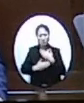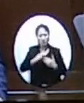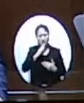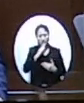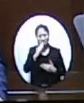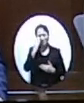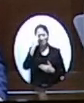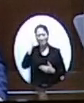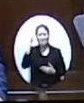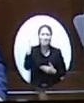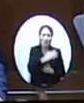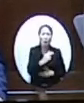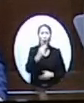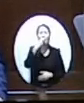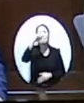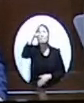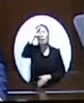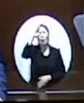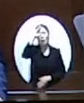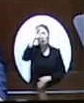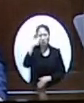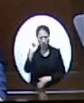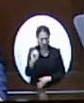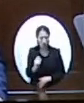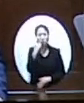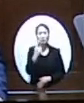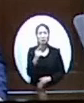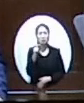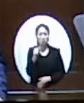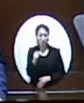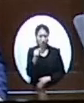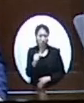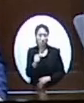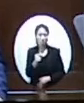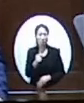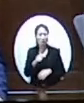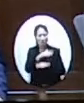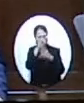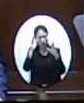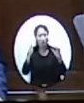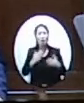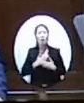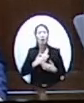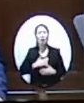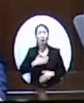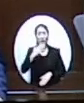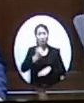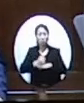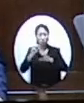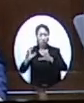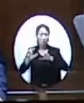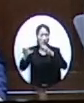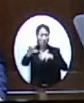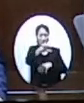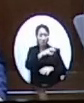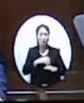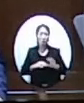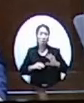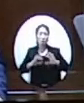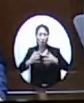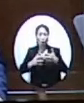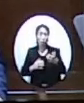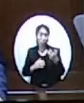위험한 호흡기 질환을 유발한다는 사실이 알려지면서 전 세계 57개